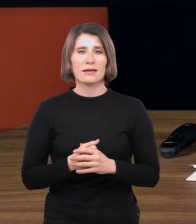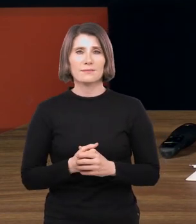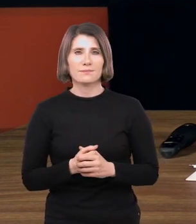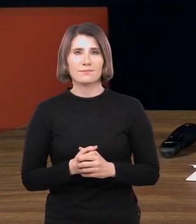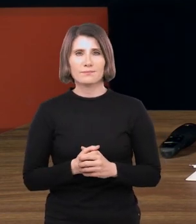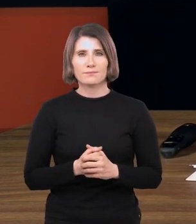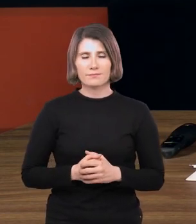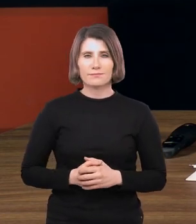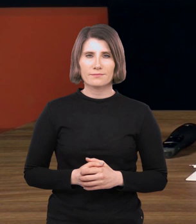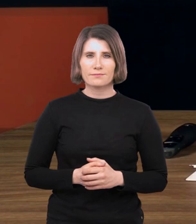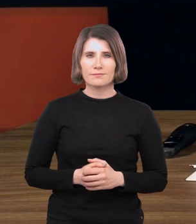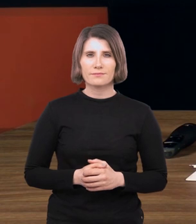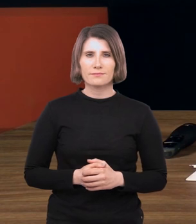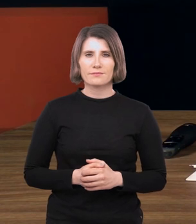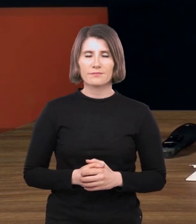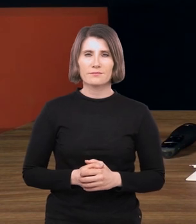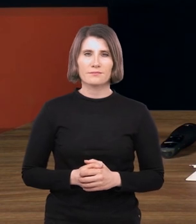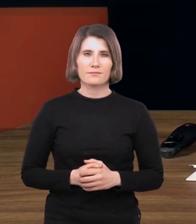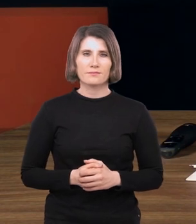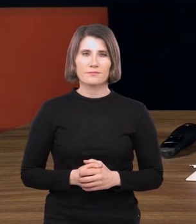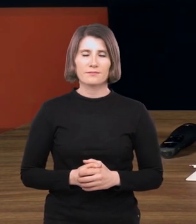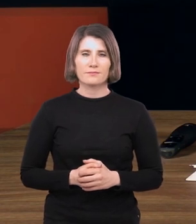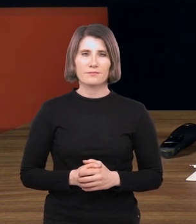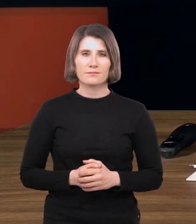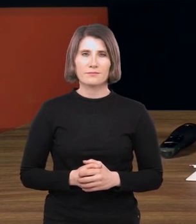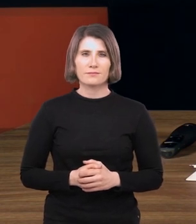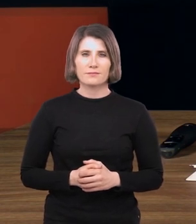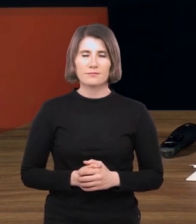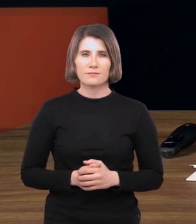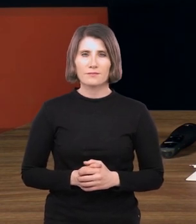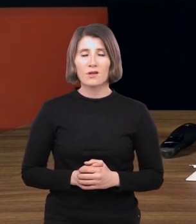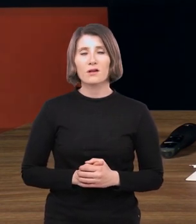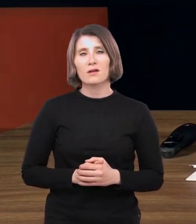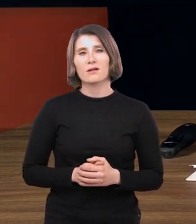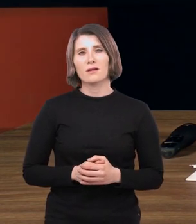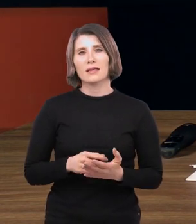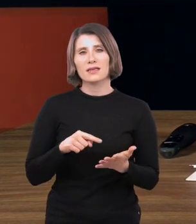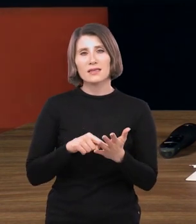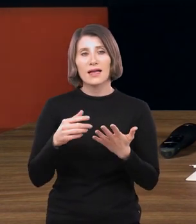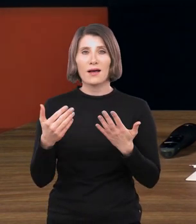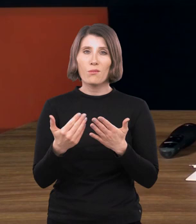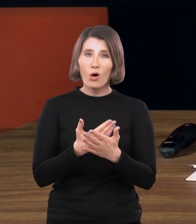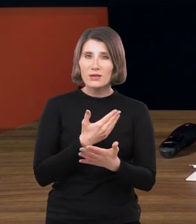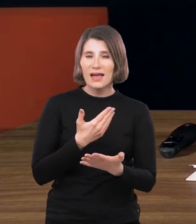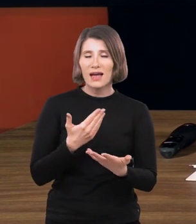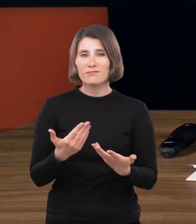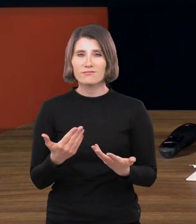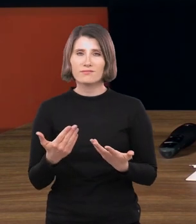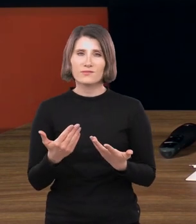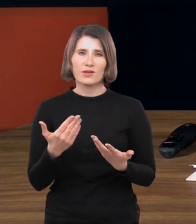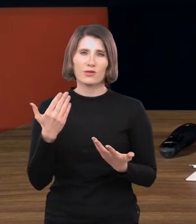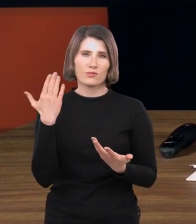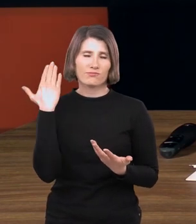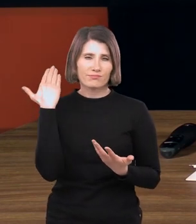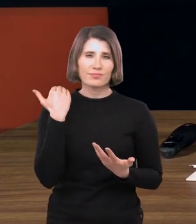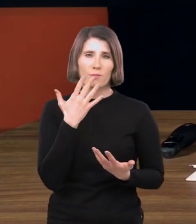wysoka waga subwencji. I rzeczywiście ta moda, jak to już wcześniej